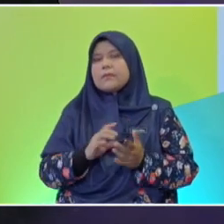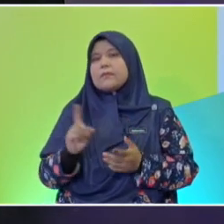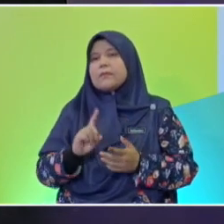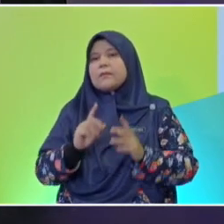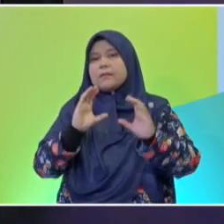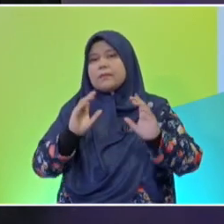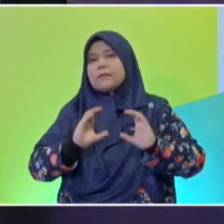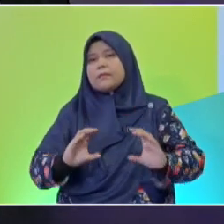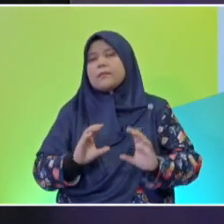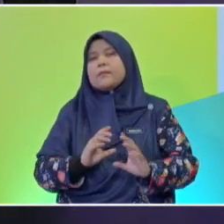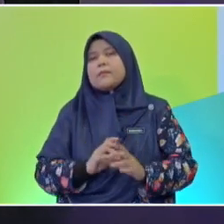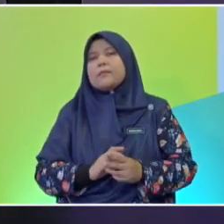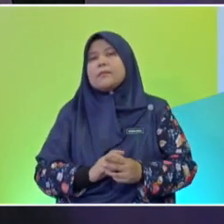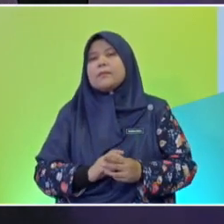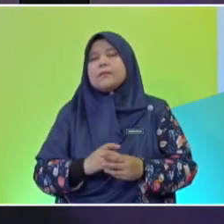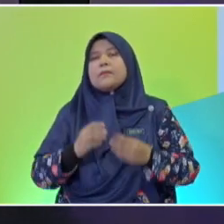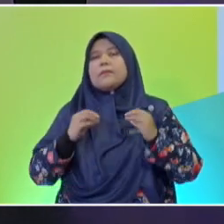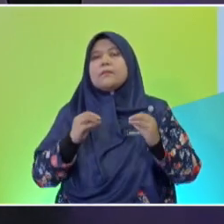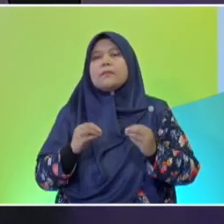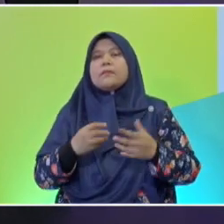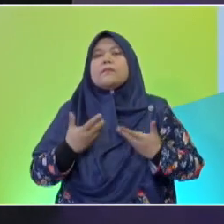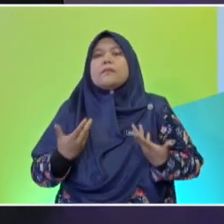kita lihat bagaimana